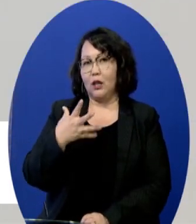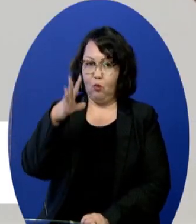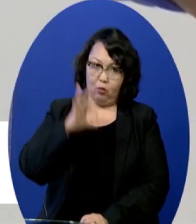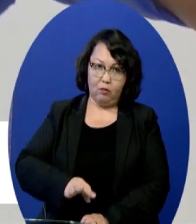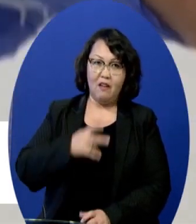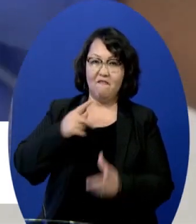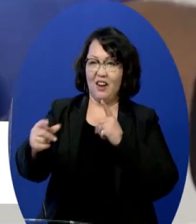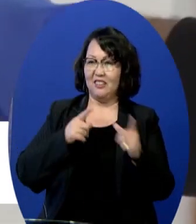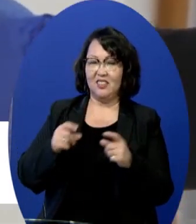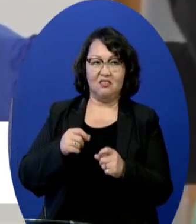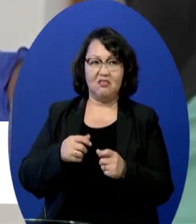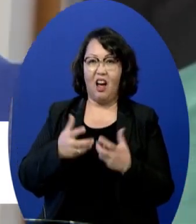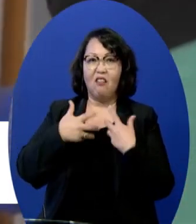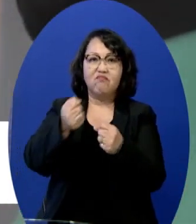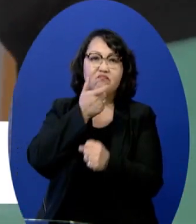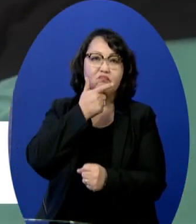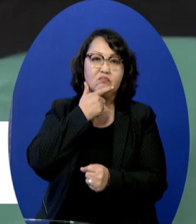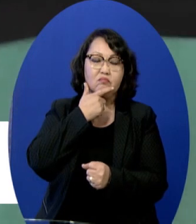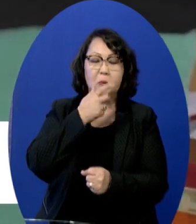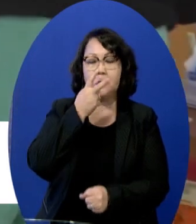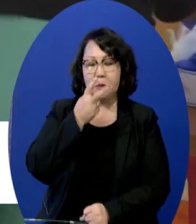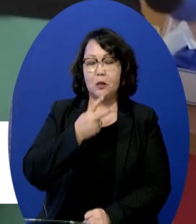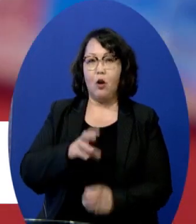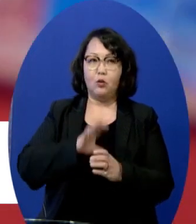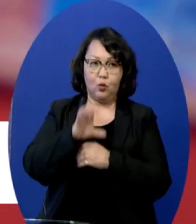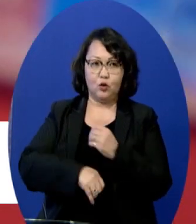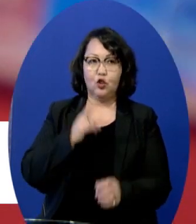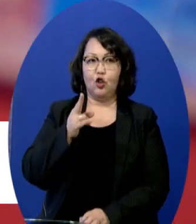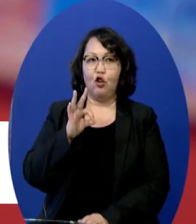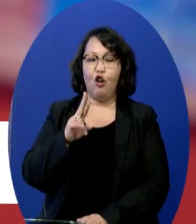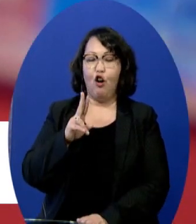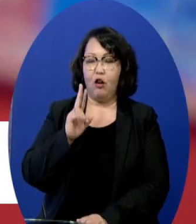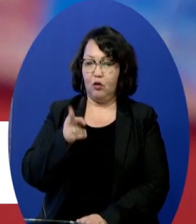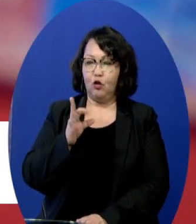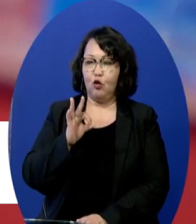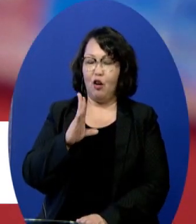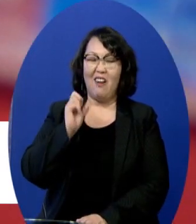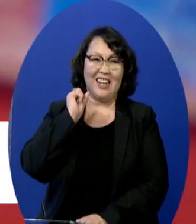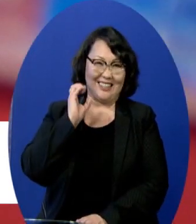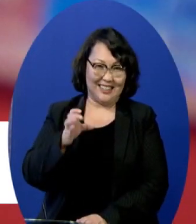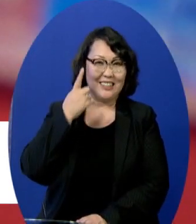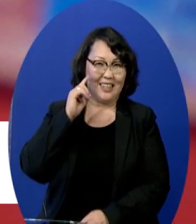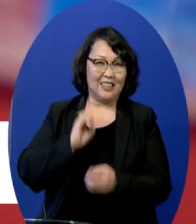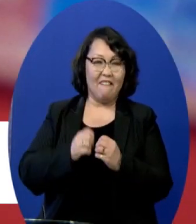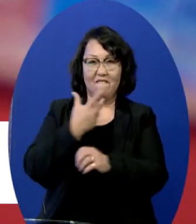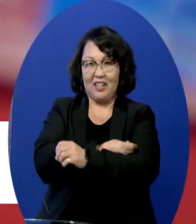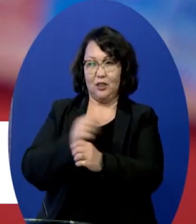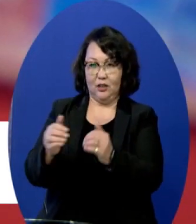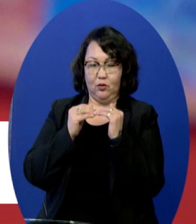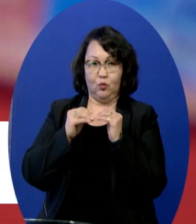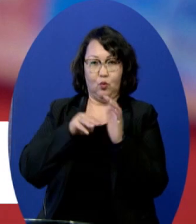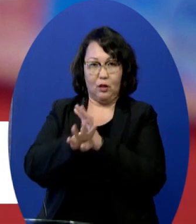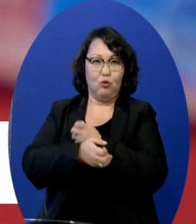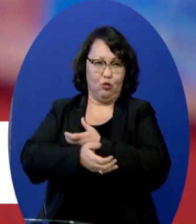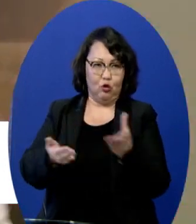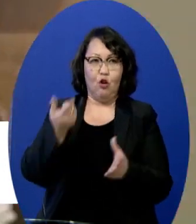вакцинд хамрагдаж чадахгүй гэж үзэж байгаа. За олон улсын COVAX санаачлага вакциныг тэгш шударгаар хүртээмжтэйгээр хуваарлахад гол